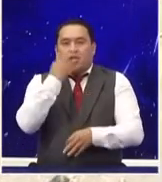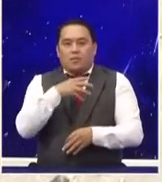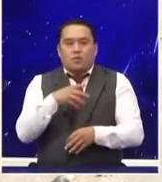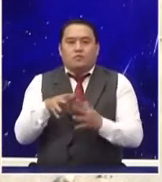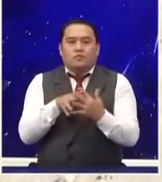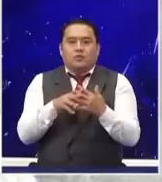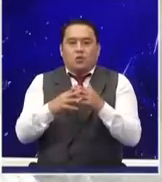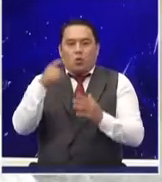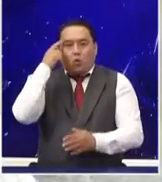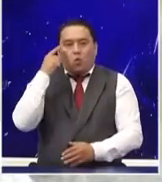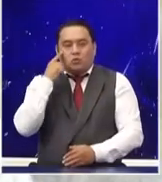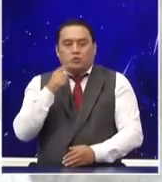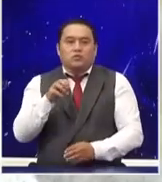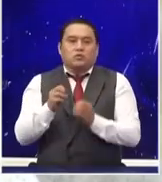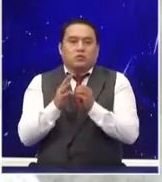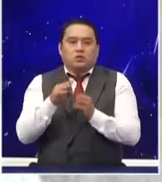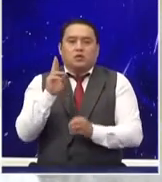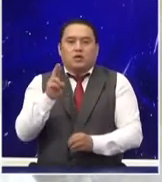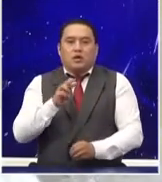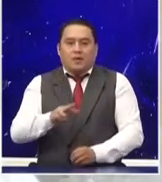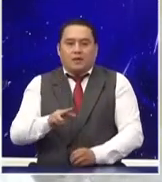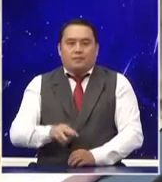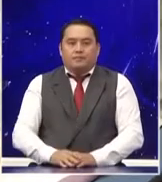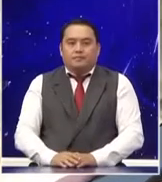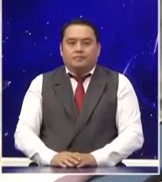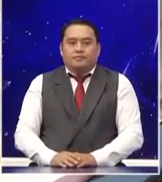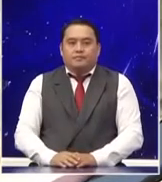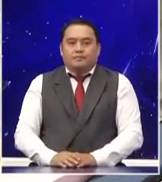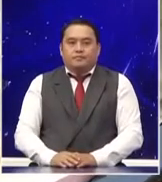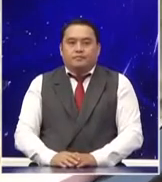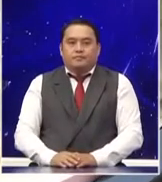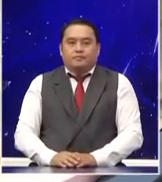селе Балпыкпи составляет порядка 14 километров.